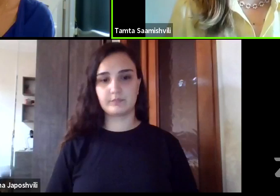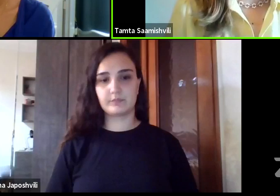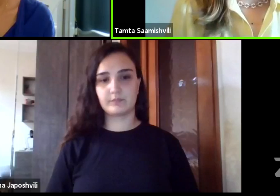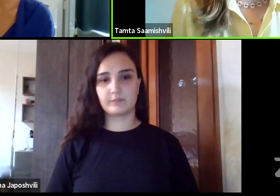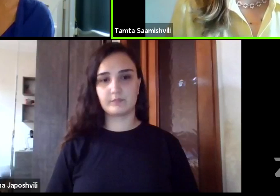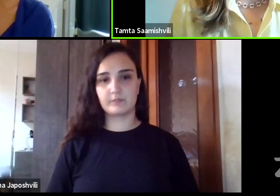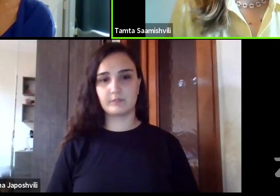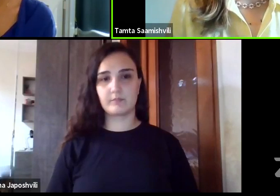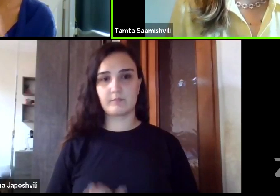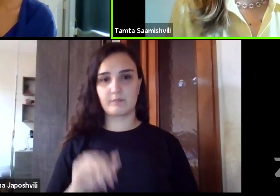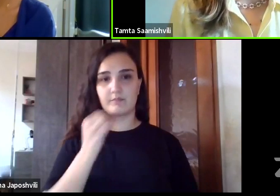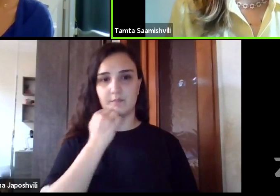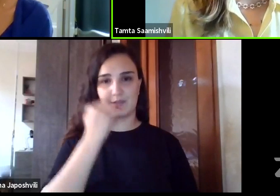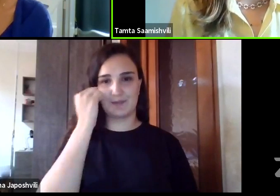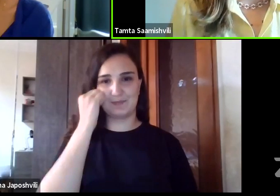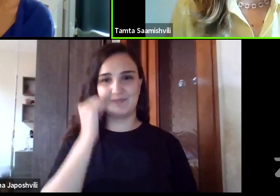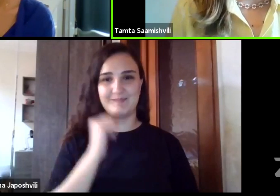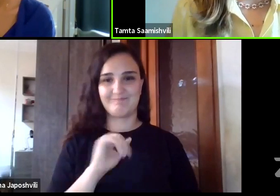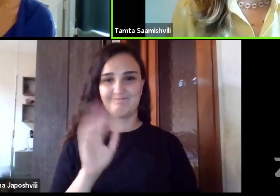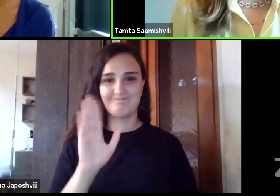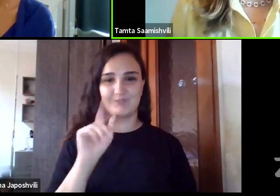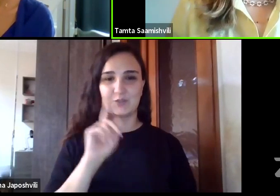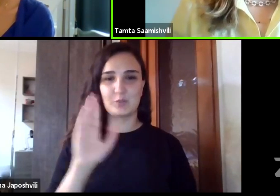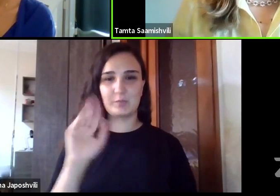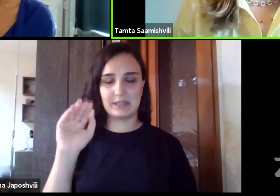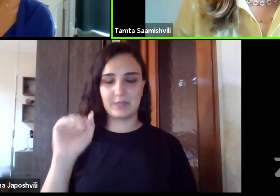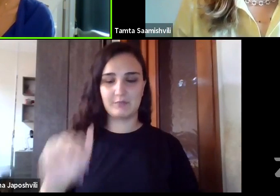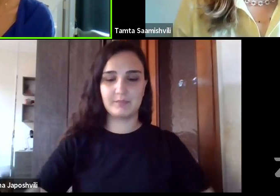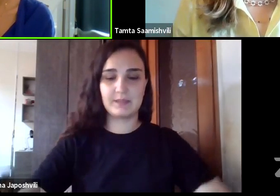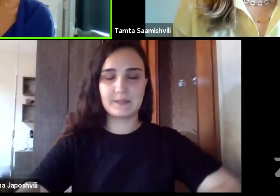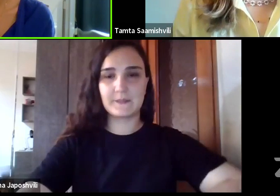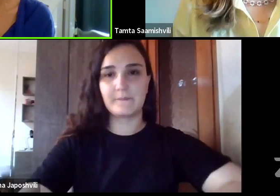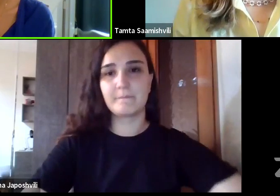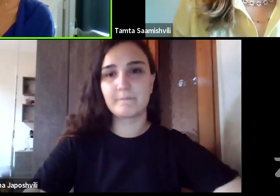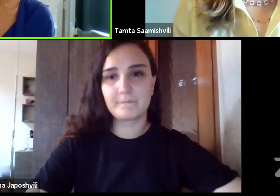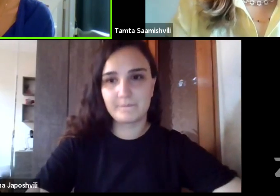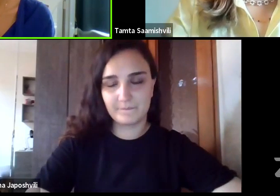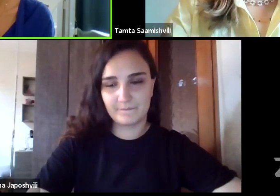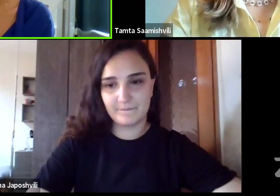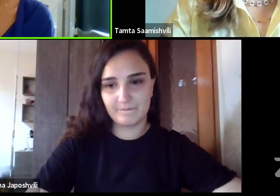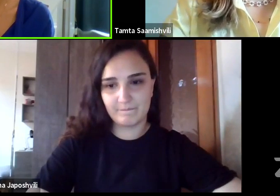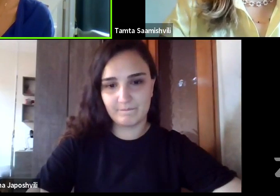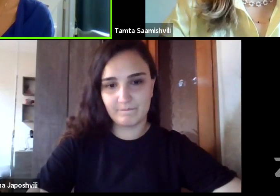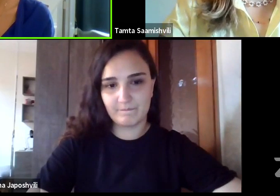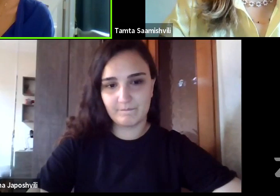ენაზე და მარიამსაც დროებით ვემშვიდობებით. ნახვამდის. მადლობა, ნახვამდის.